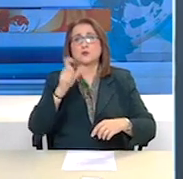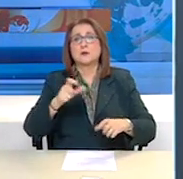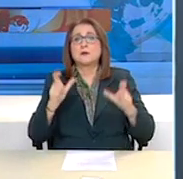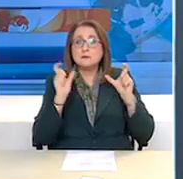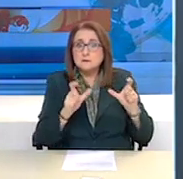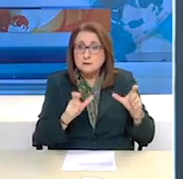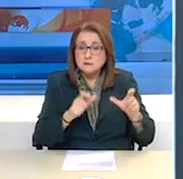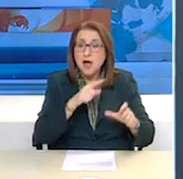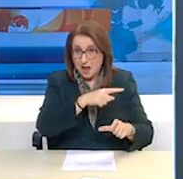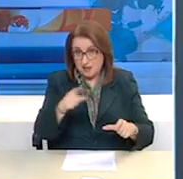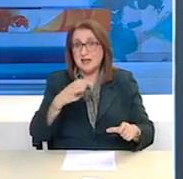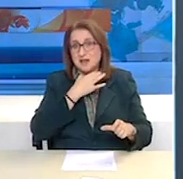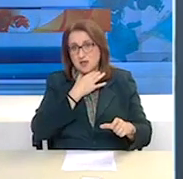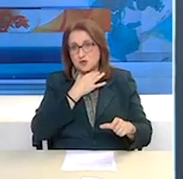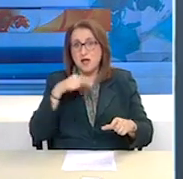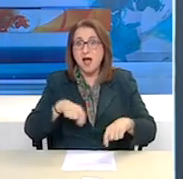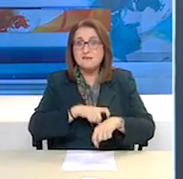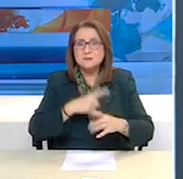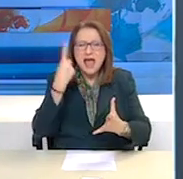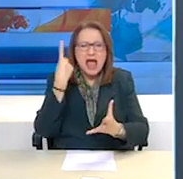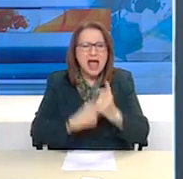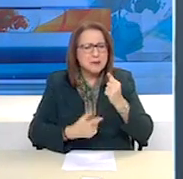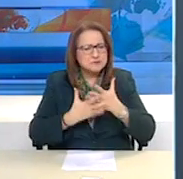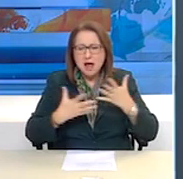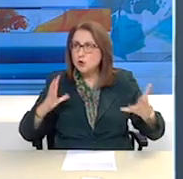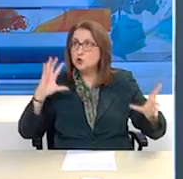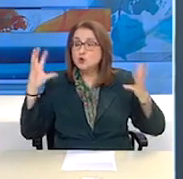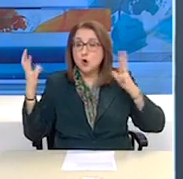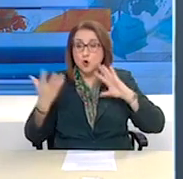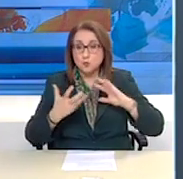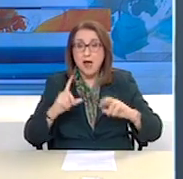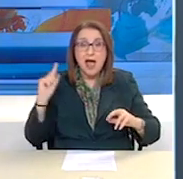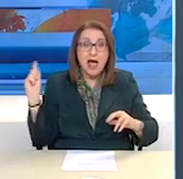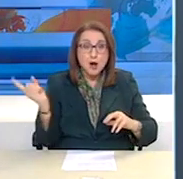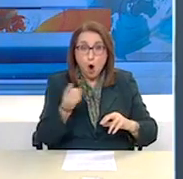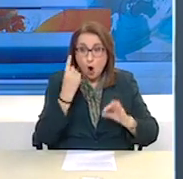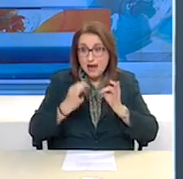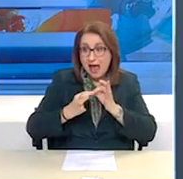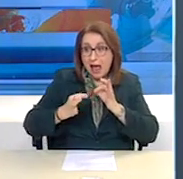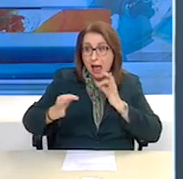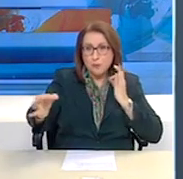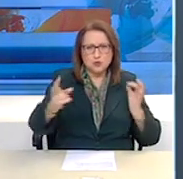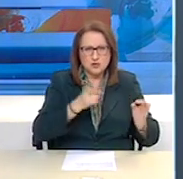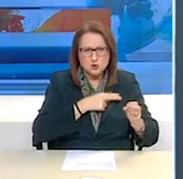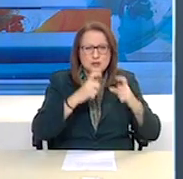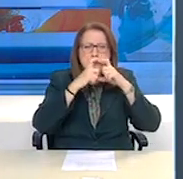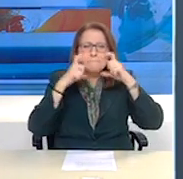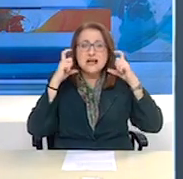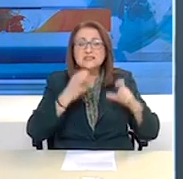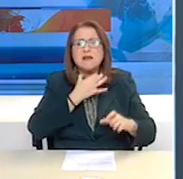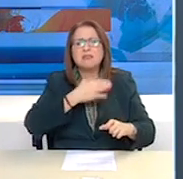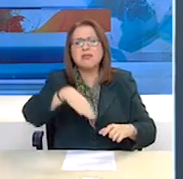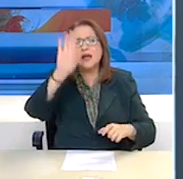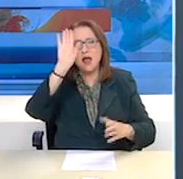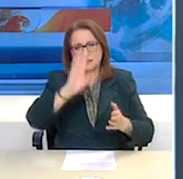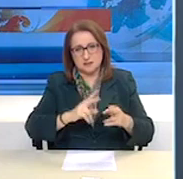έλλειψη μασκών σε παγκόσμιο επίπεδο. Μάλιστα, αν όλοι μας τηρούσαμε τις σωστές αποστάσεις, δεν έχει νόημα η χρήση τους. Παρ'